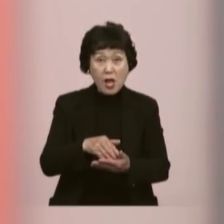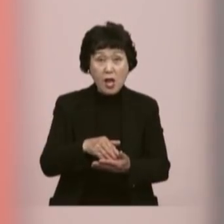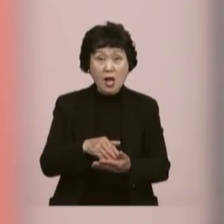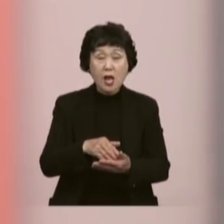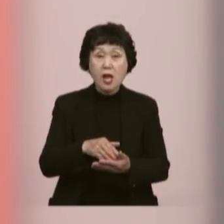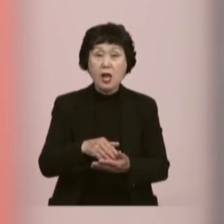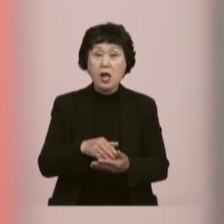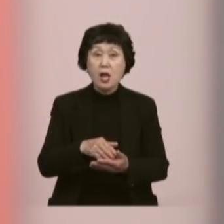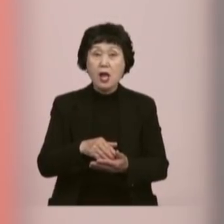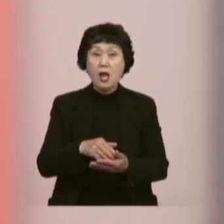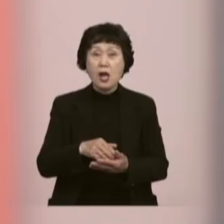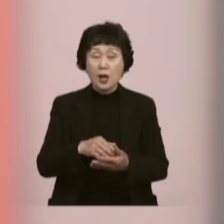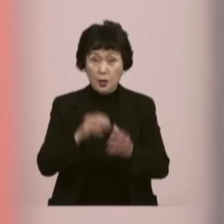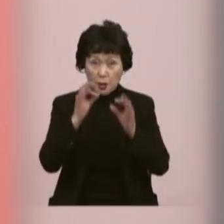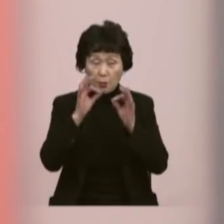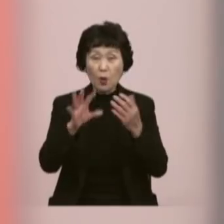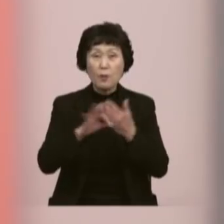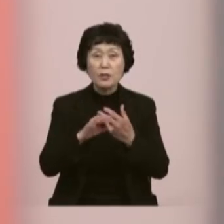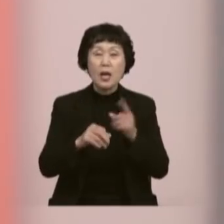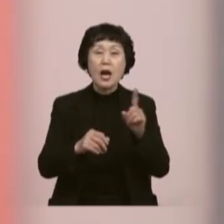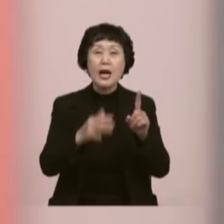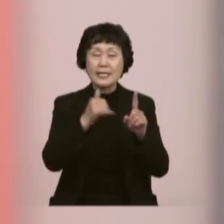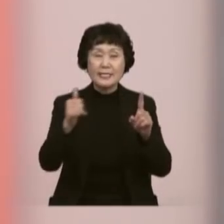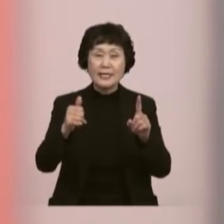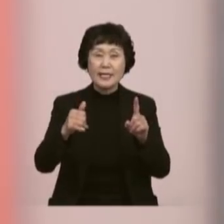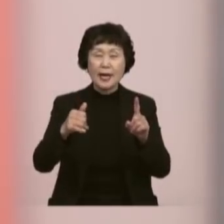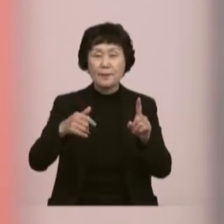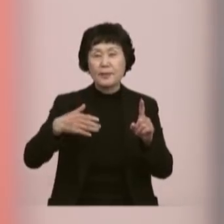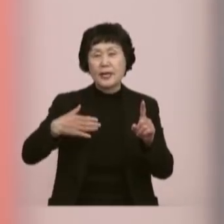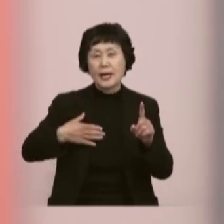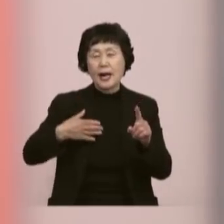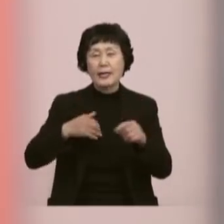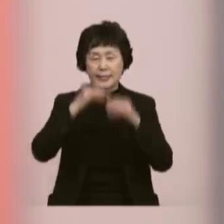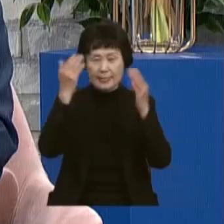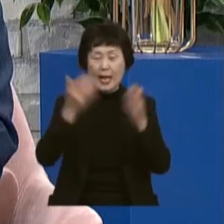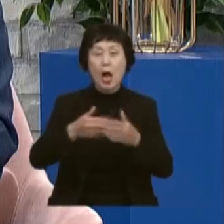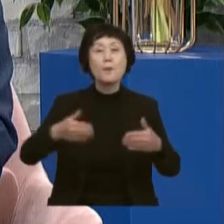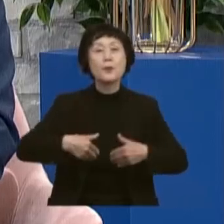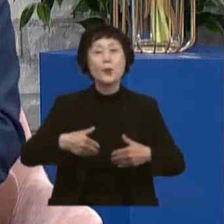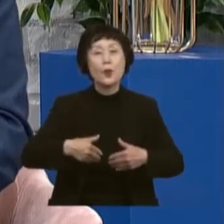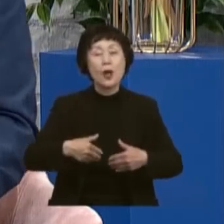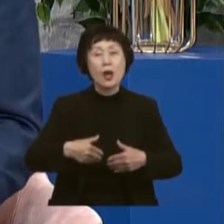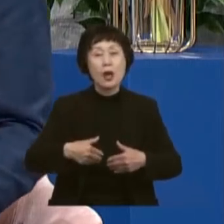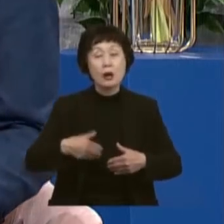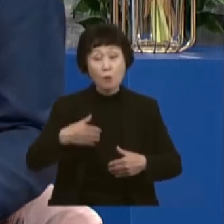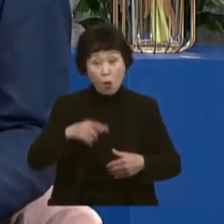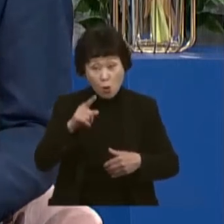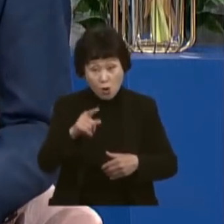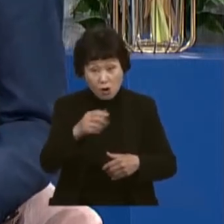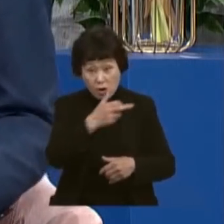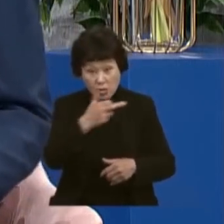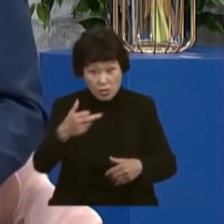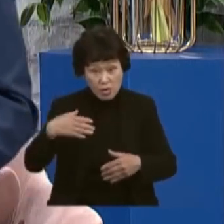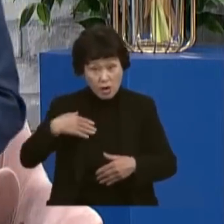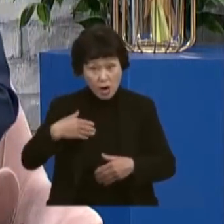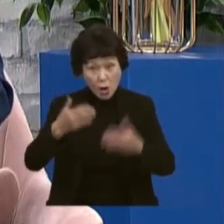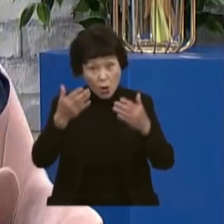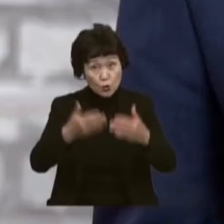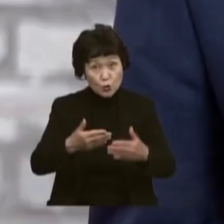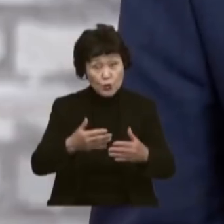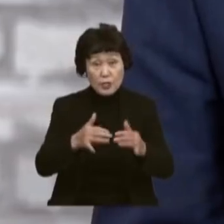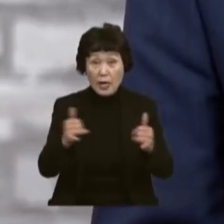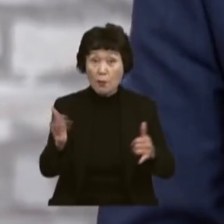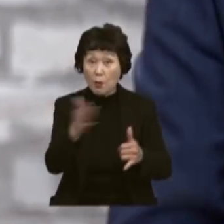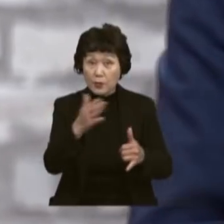다 들어와야 된다는 거예요. 그거 난 그럼 줄 수 있는 사람이 없잖아. 그러면 사람이 두 명의 간을 두 명 간이 필요했던